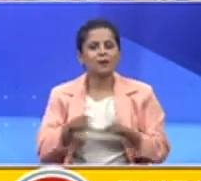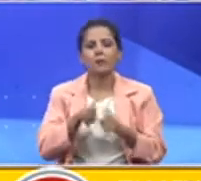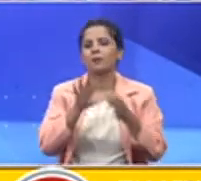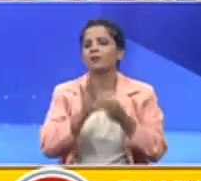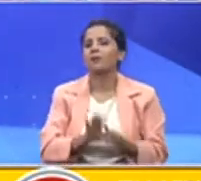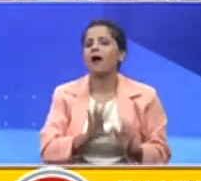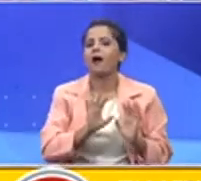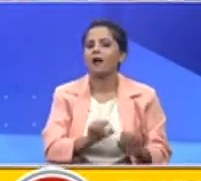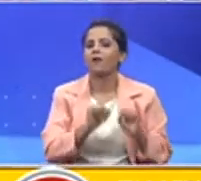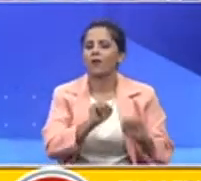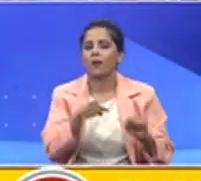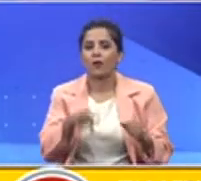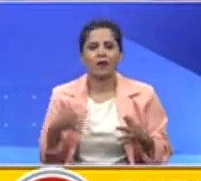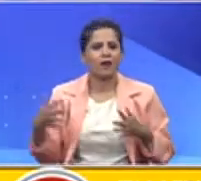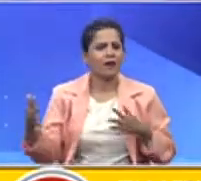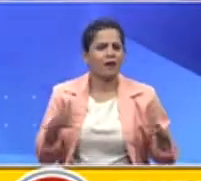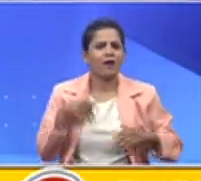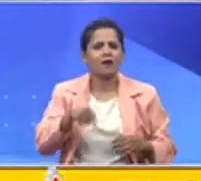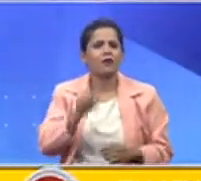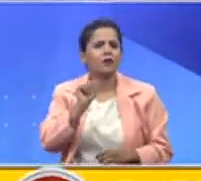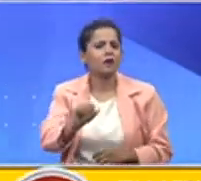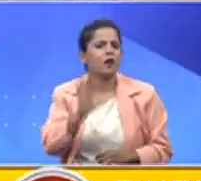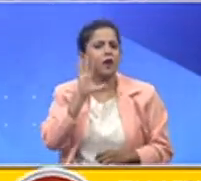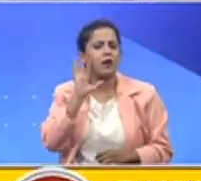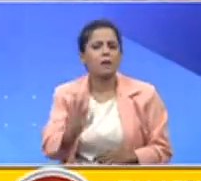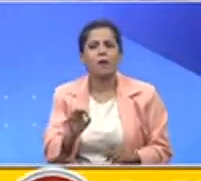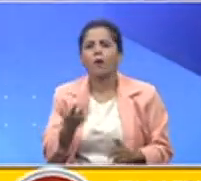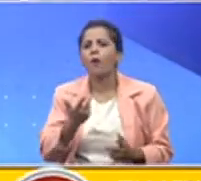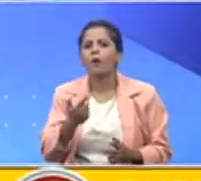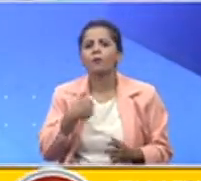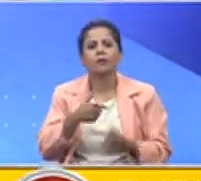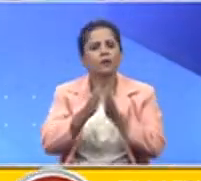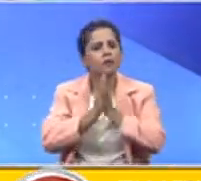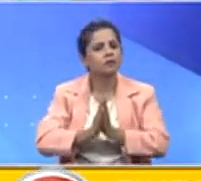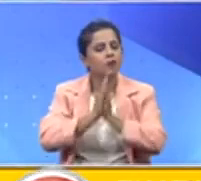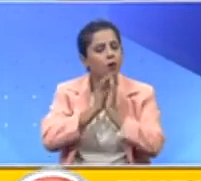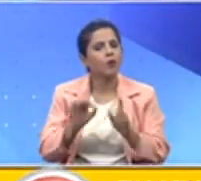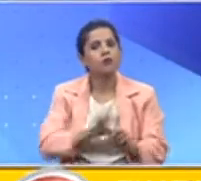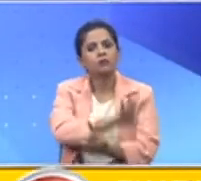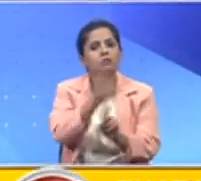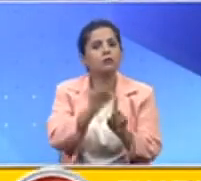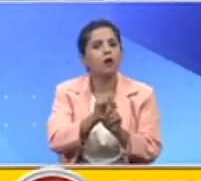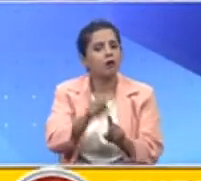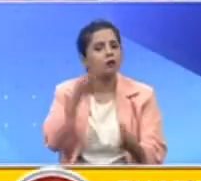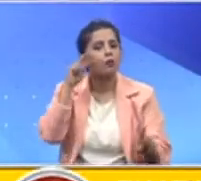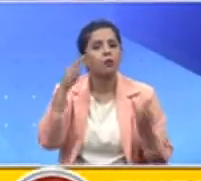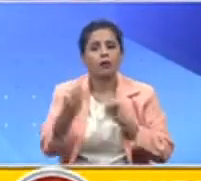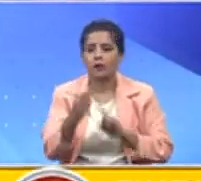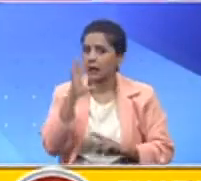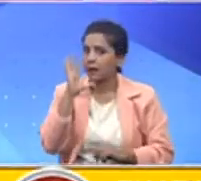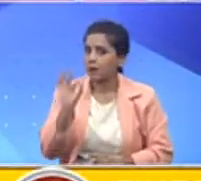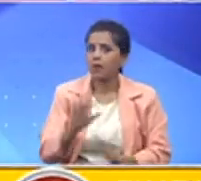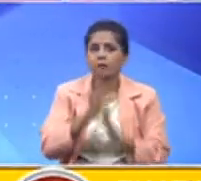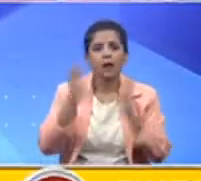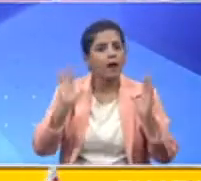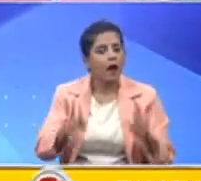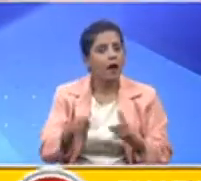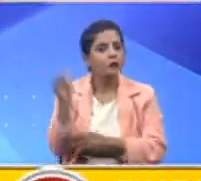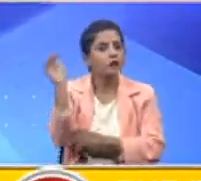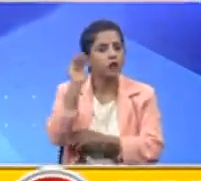इसलिए सावन का अध्यत्मिक के साथ ही सांस्कृतिक द्रश्टिकोंड से भी बहुत महत्परा है